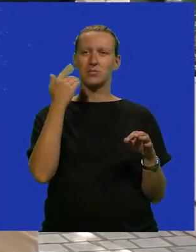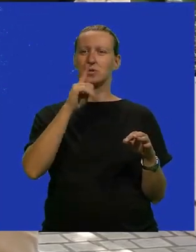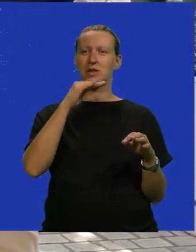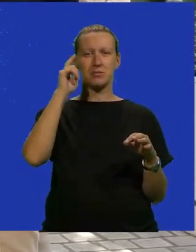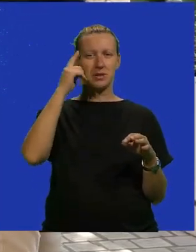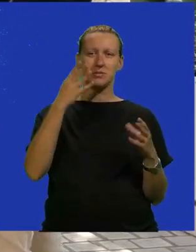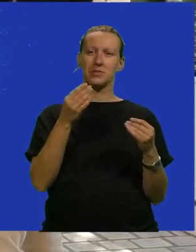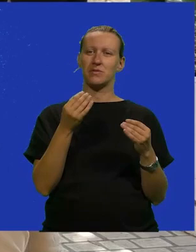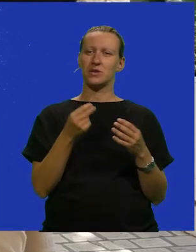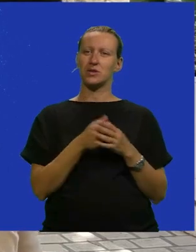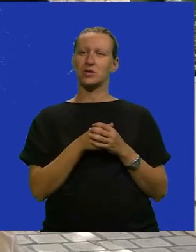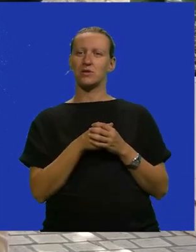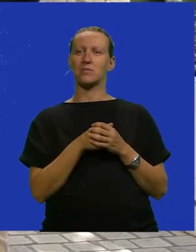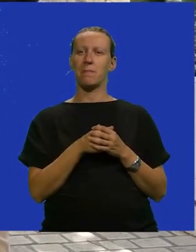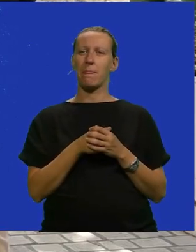Da ne razmišljam previše.